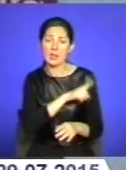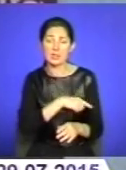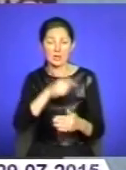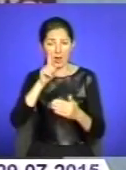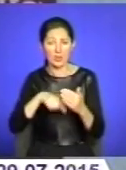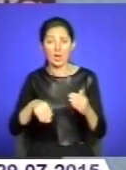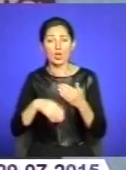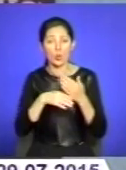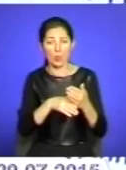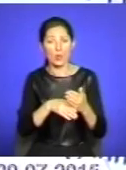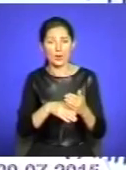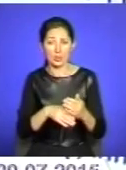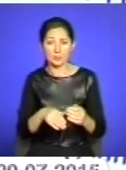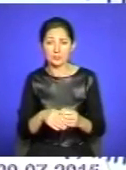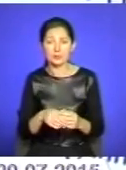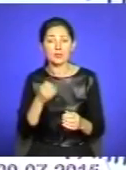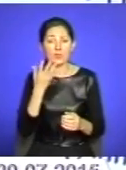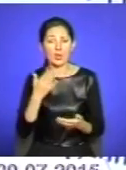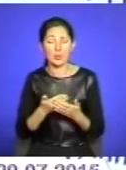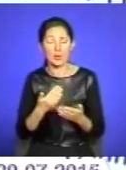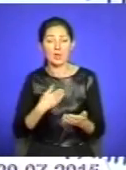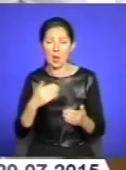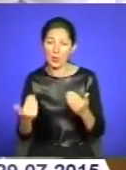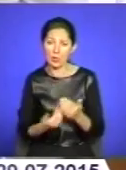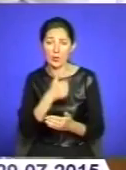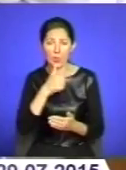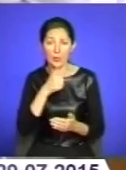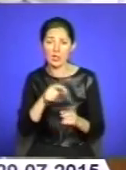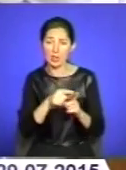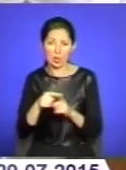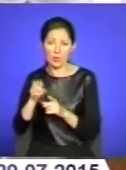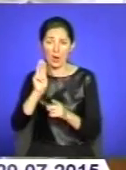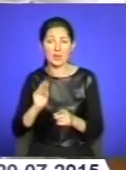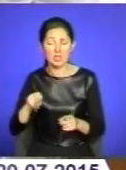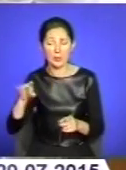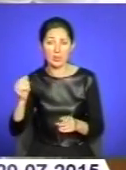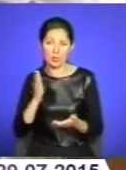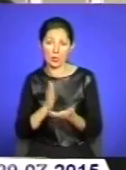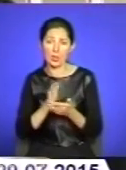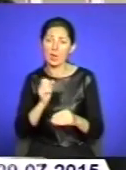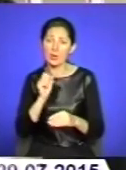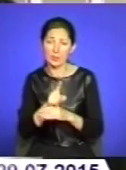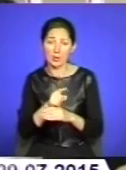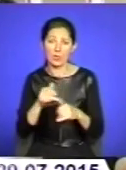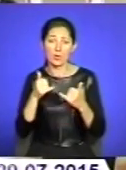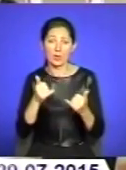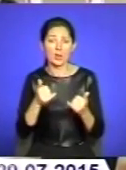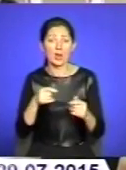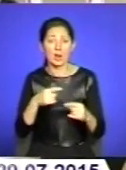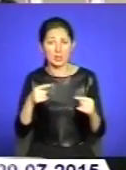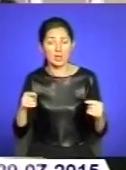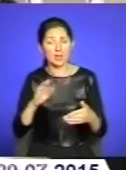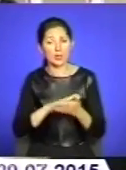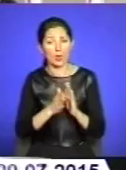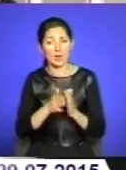нами стоять нові виклики, слова Андрея Шептицького є дороговказом у різних ситуаціях. Є заклик